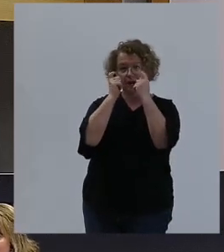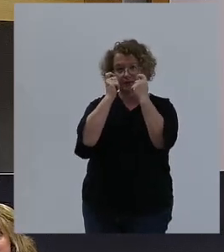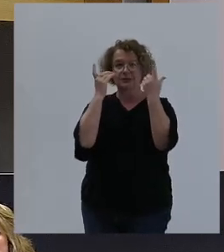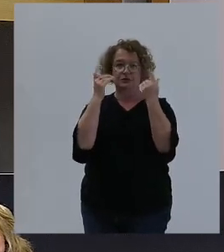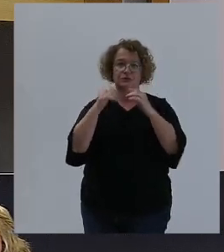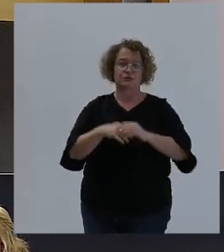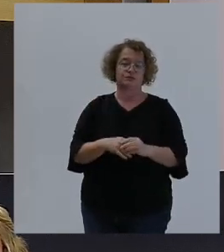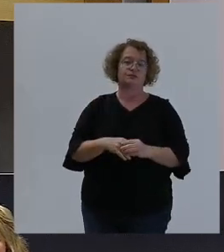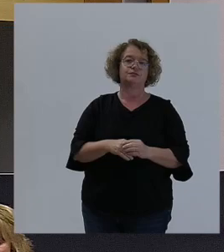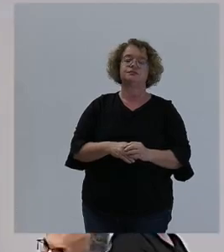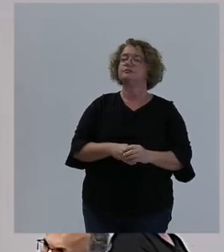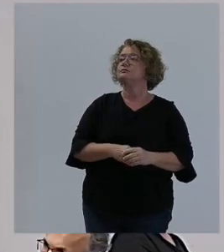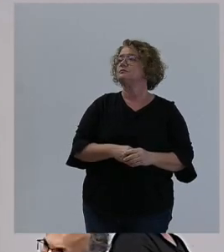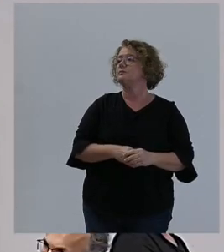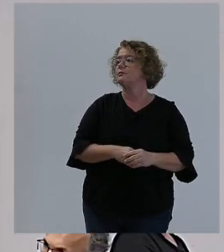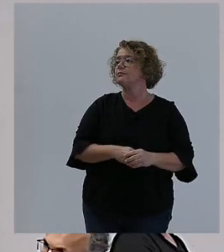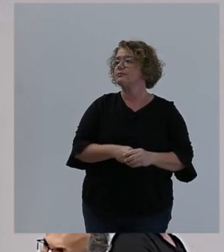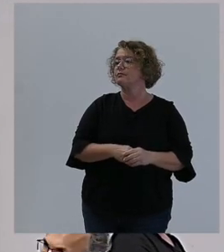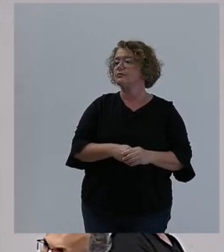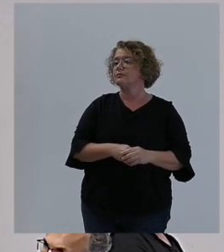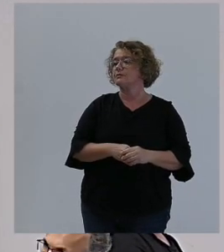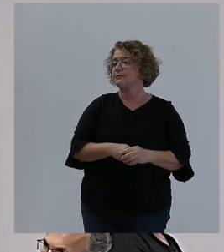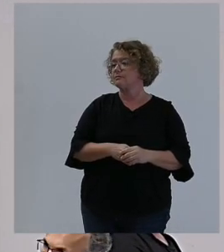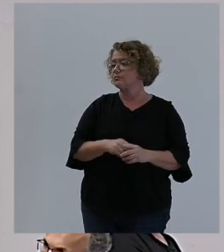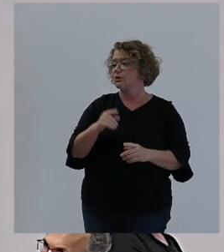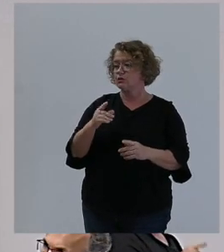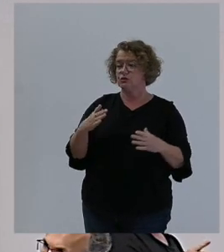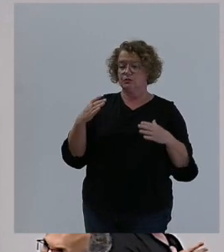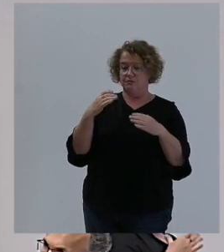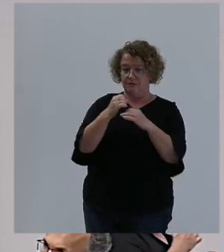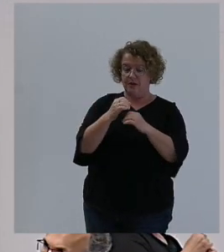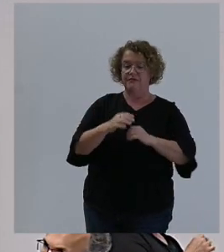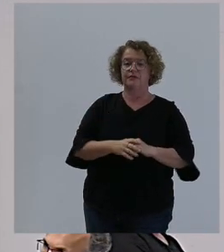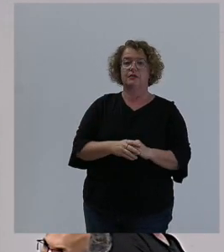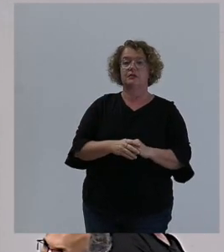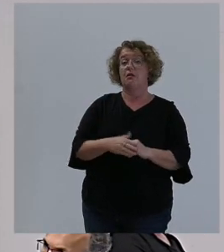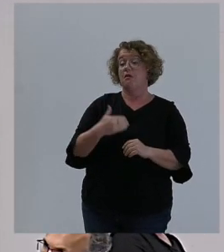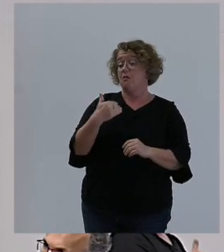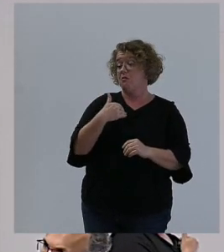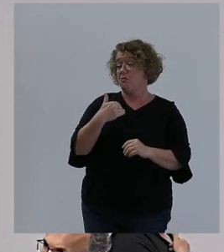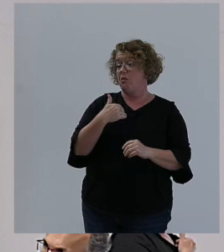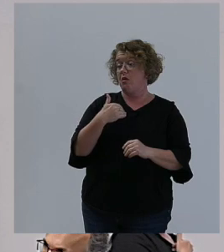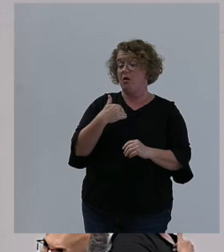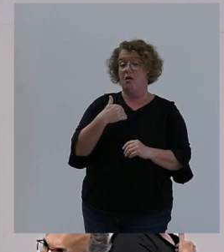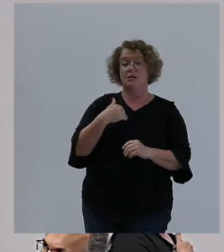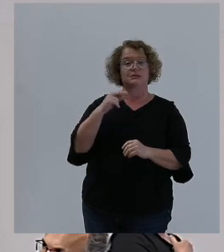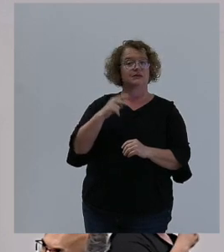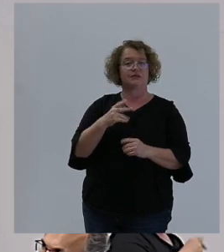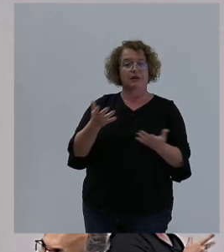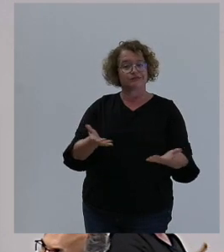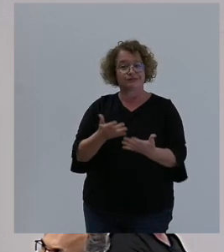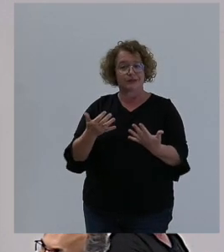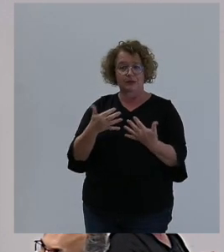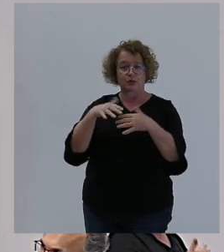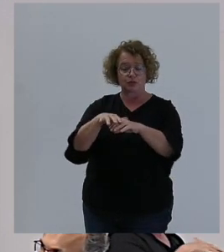rapport à ces situations-là. Frédéric Hoffmann. Oui, rapidement, loin de moi l'idée de ne pas être inclusif dans ce domaine-là, et juste